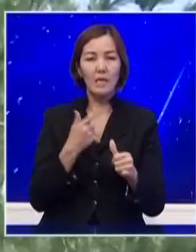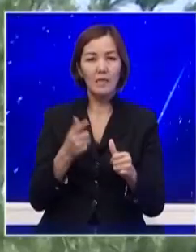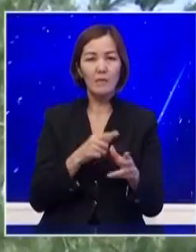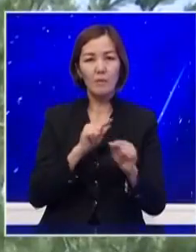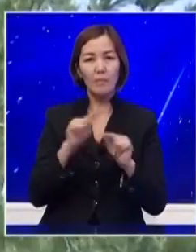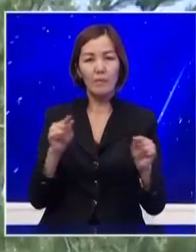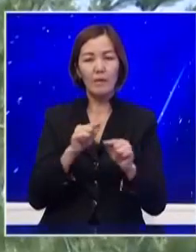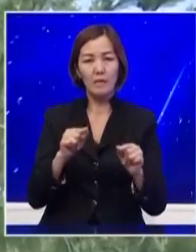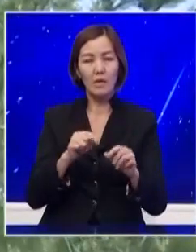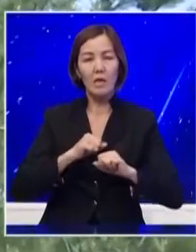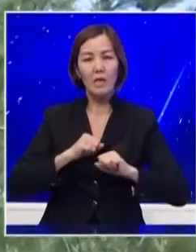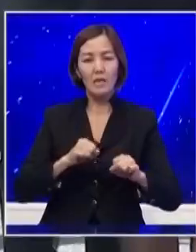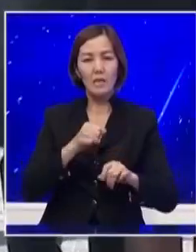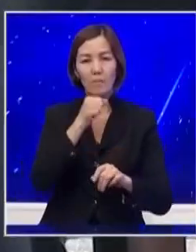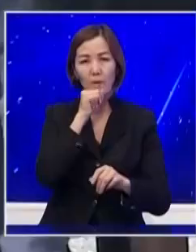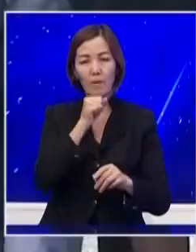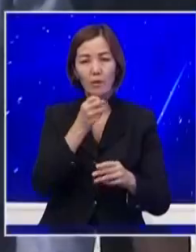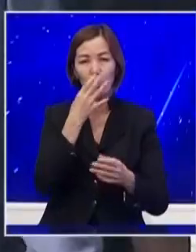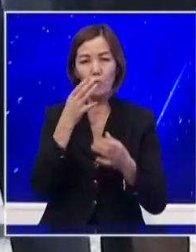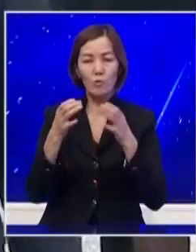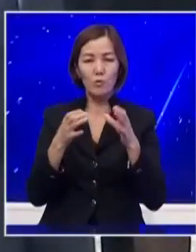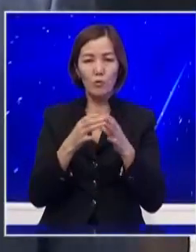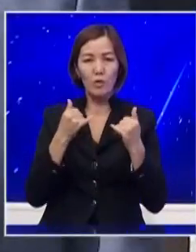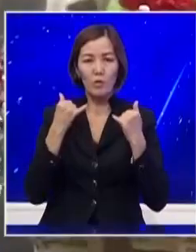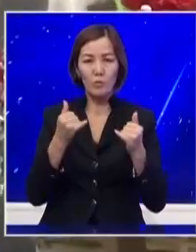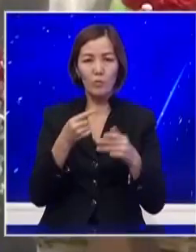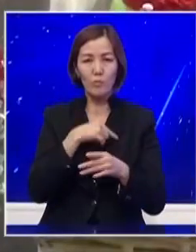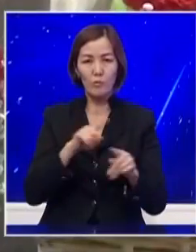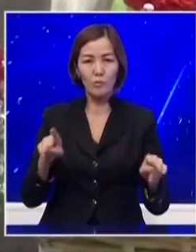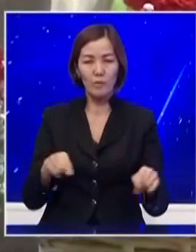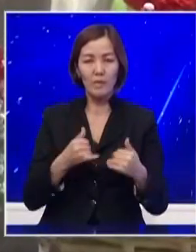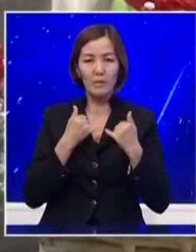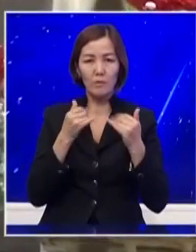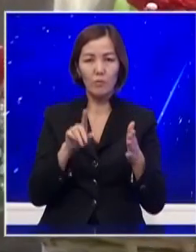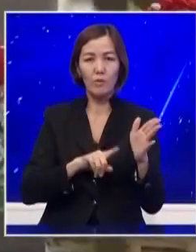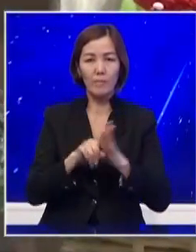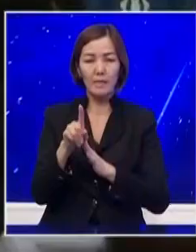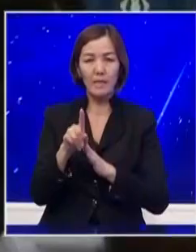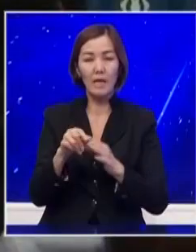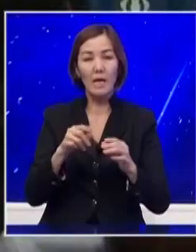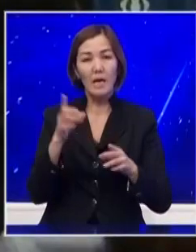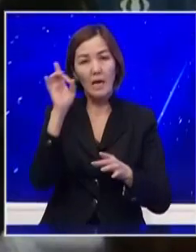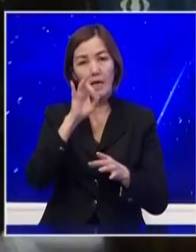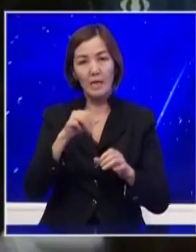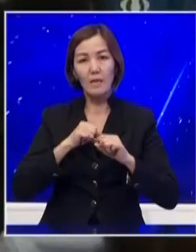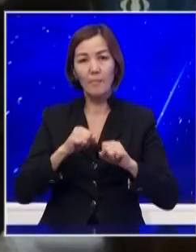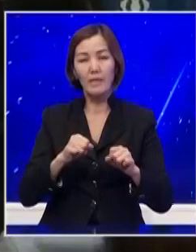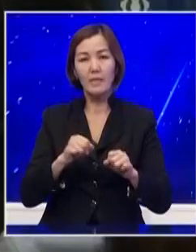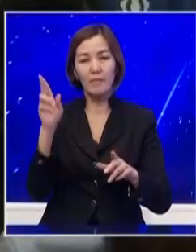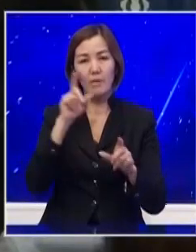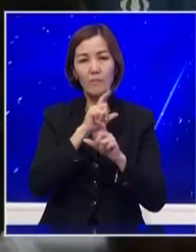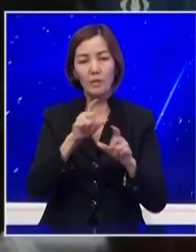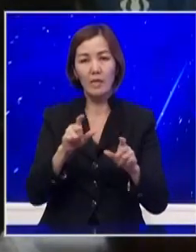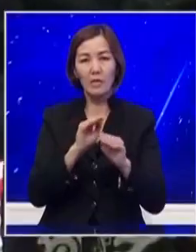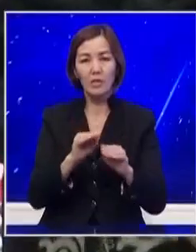ер бабаның ескерткішіне гүл шоқтарын қойып, рухына тағзым етуден бастады. Осыдан кейін әйгілі батыр атымен аталған білім